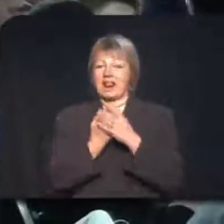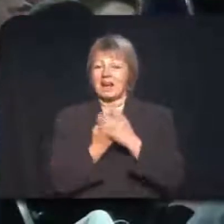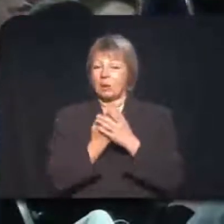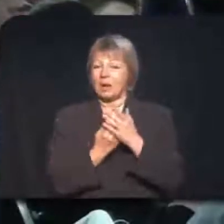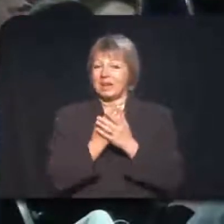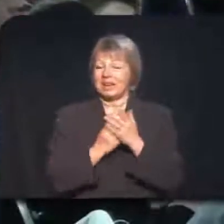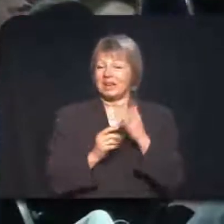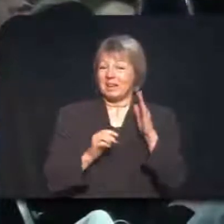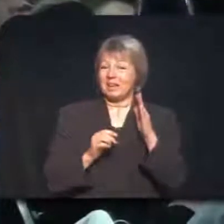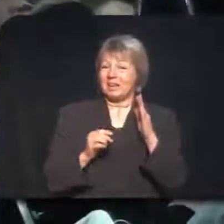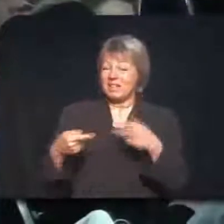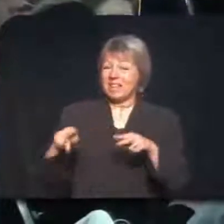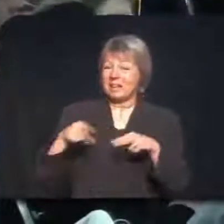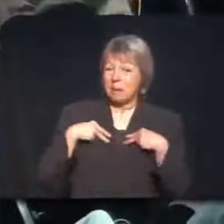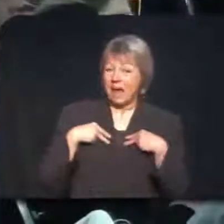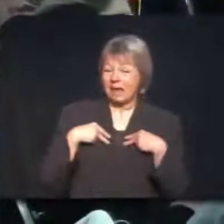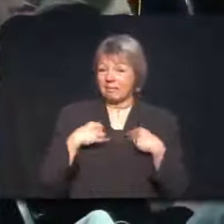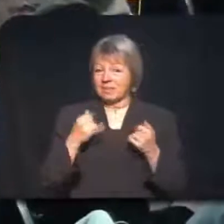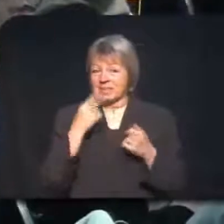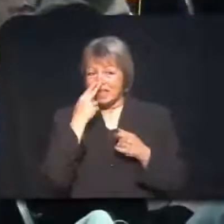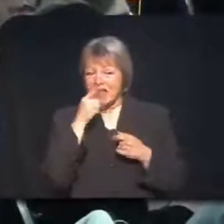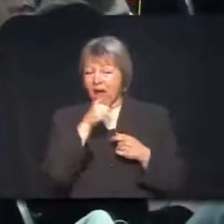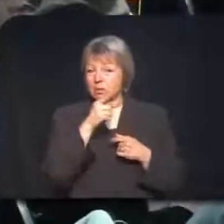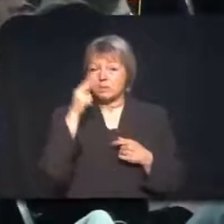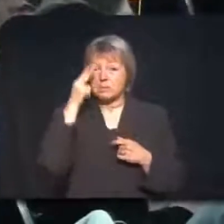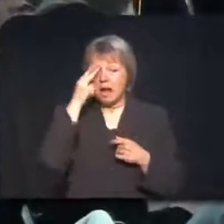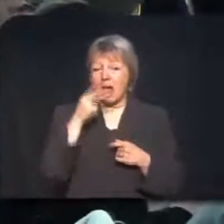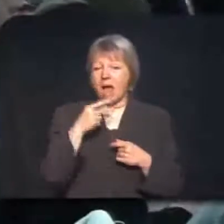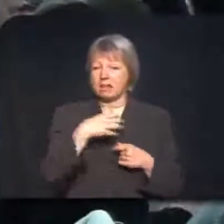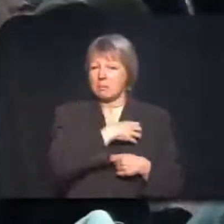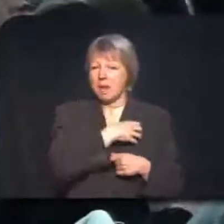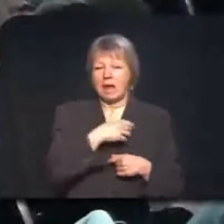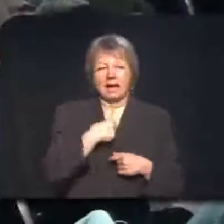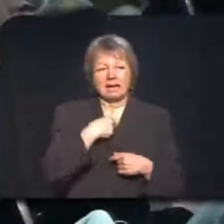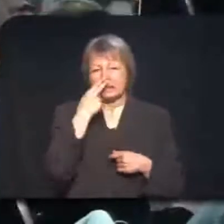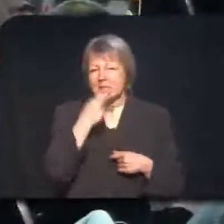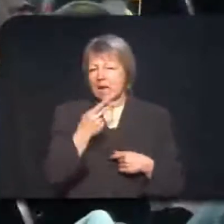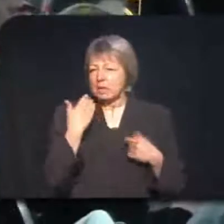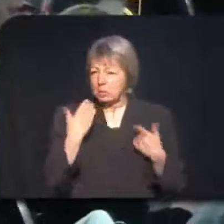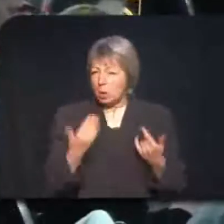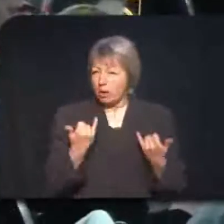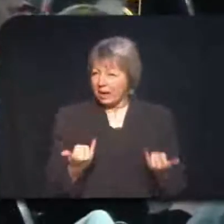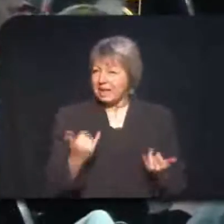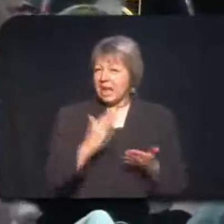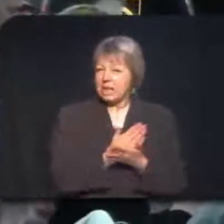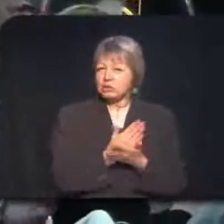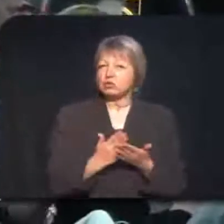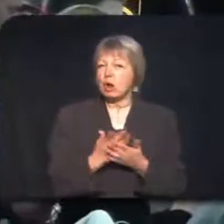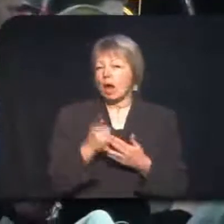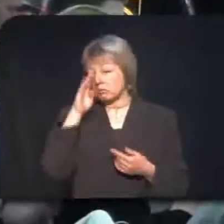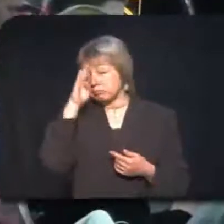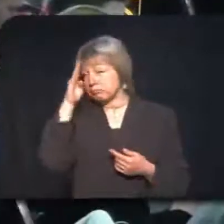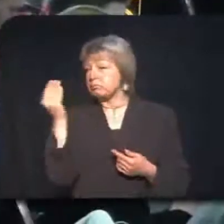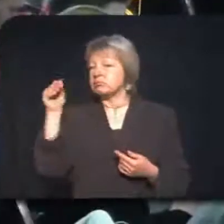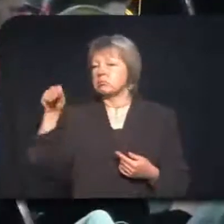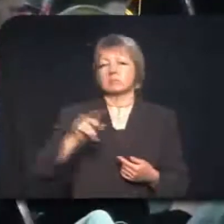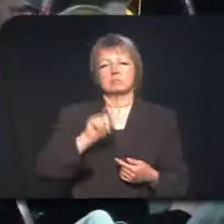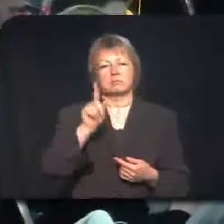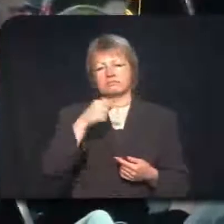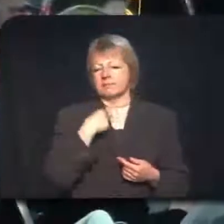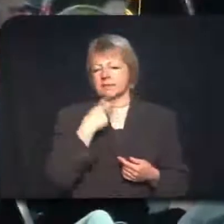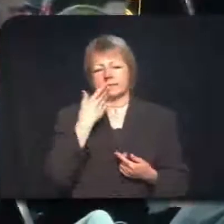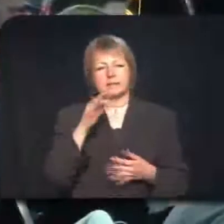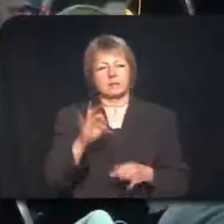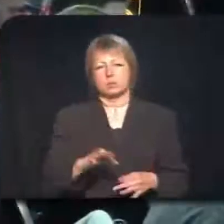aussieht dann bin ich nicht davon überzeugt dass das gut ist hier so eine Entscheidung ins Blaue hinein zu treffen okay